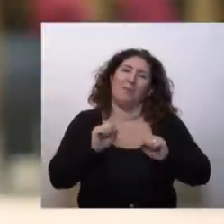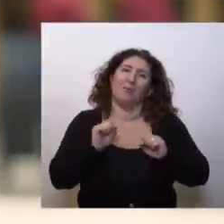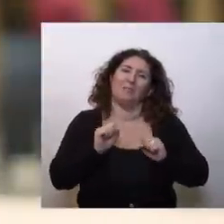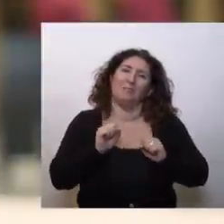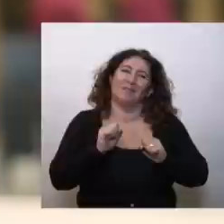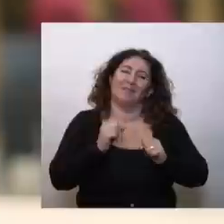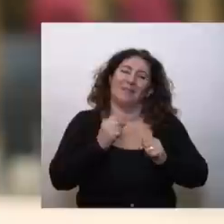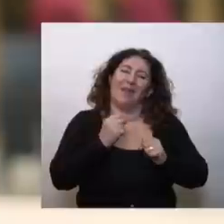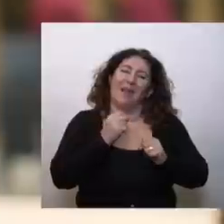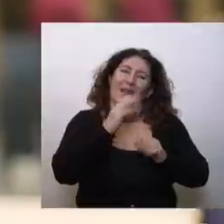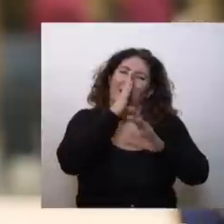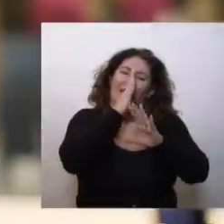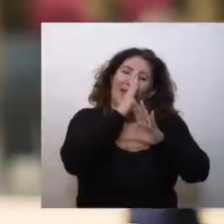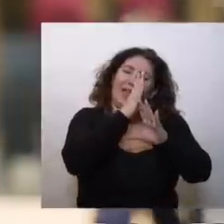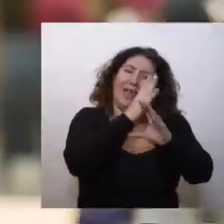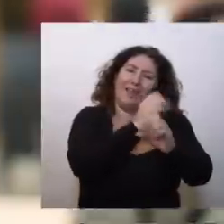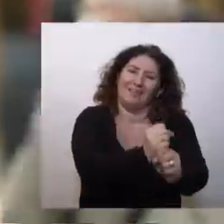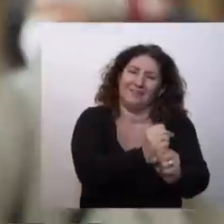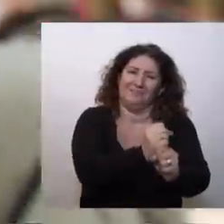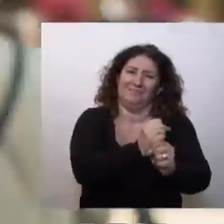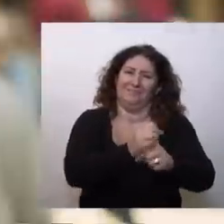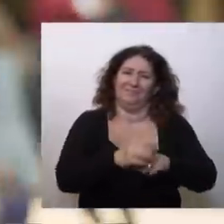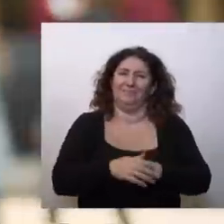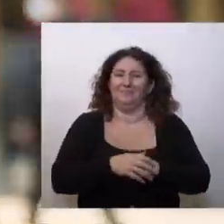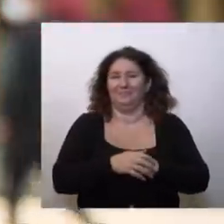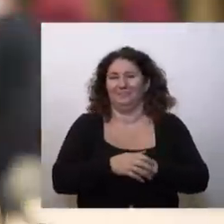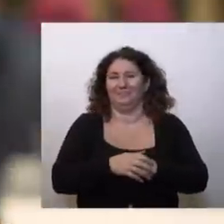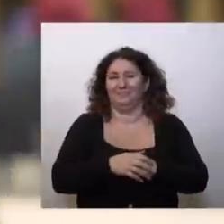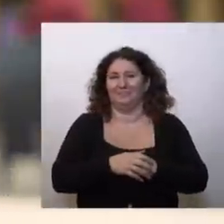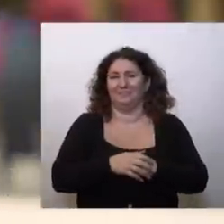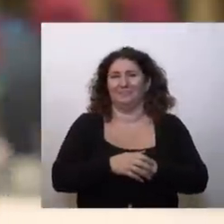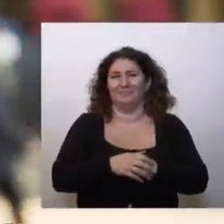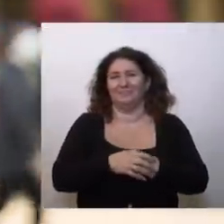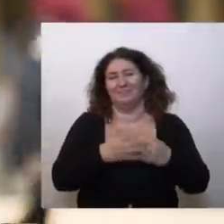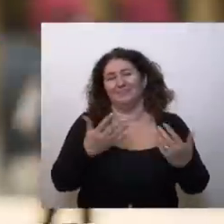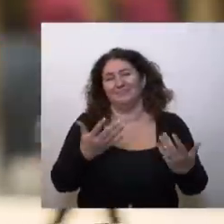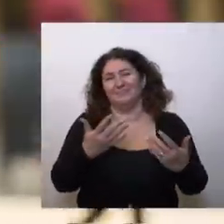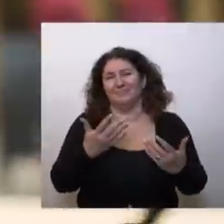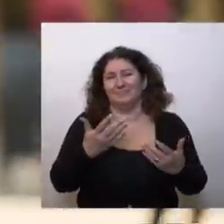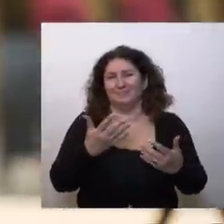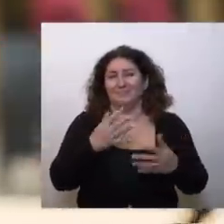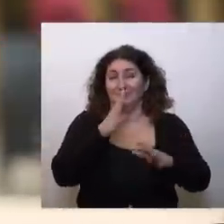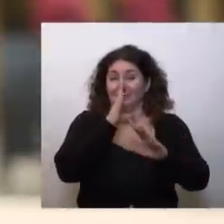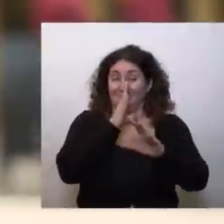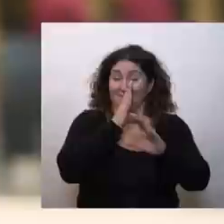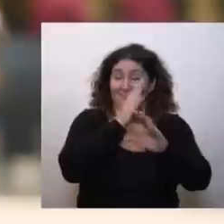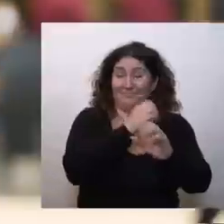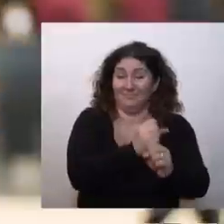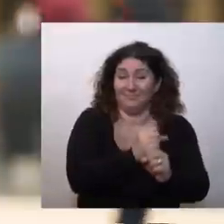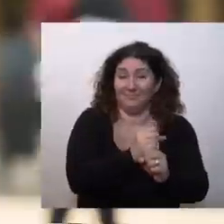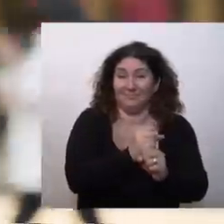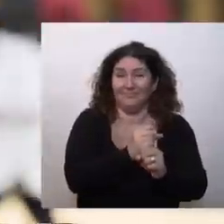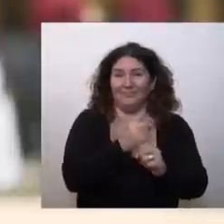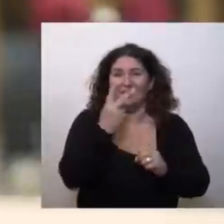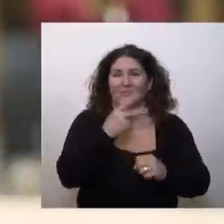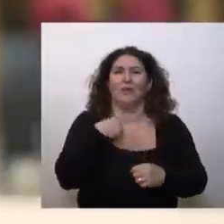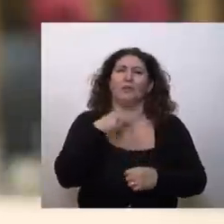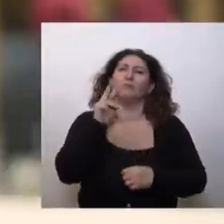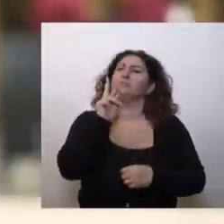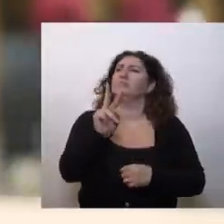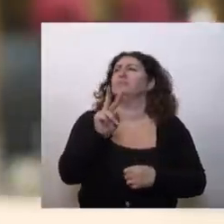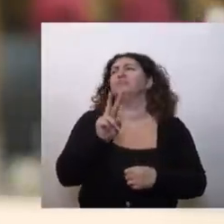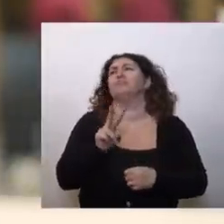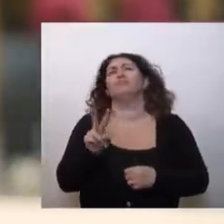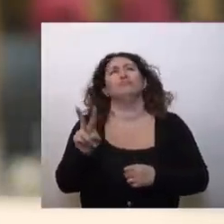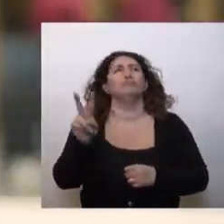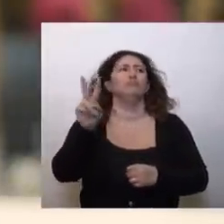guarda, che se vogliamo è proprio il contrario di quello che cerca lo sguardo scientifico, che invece